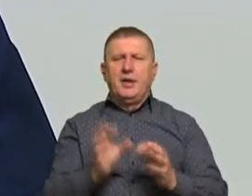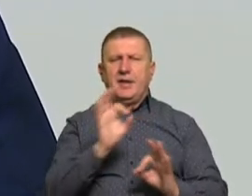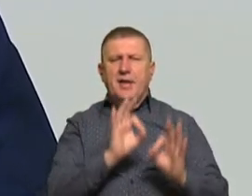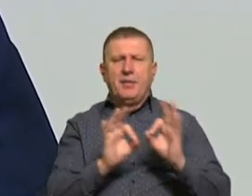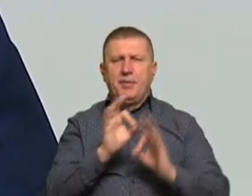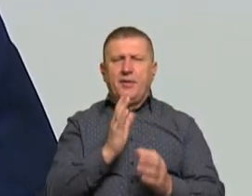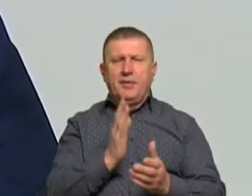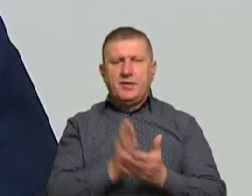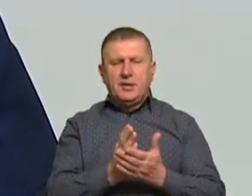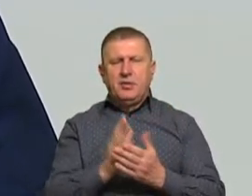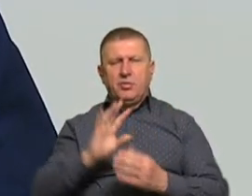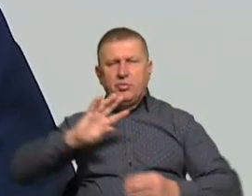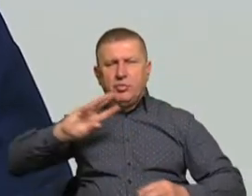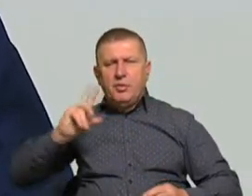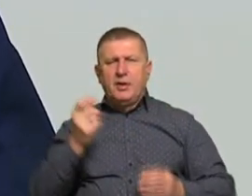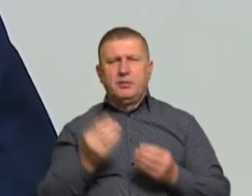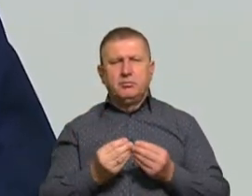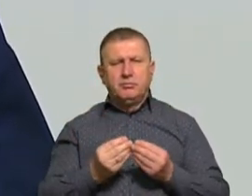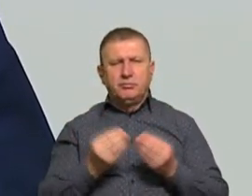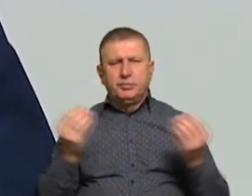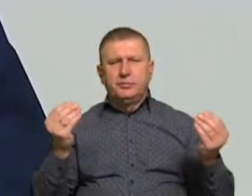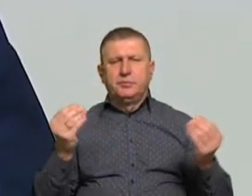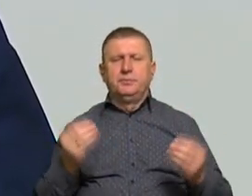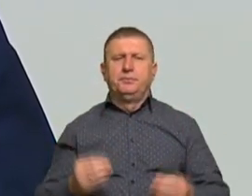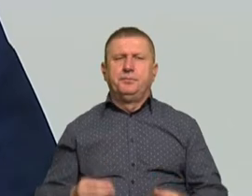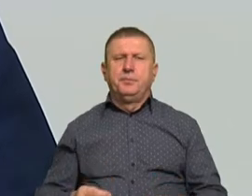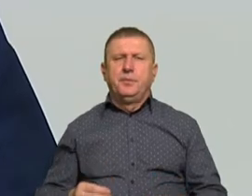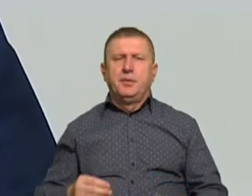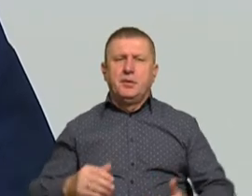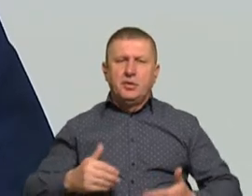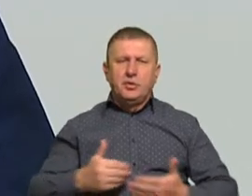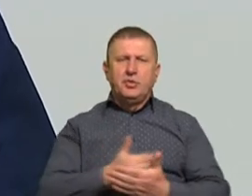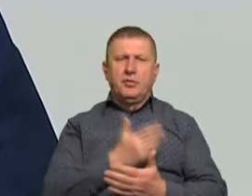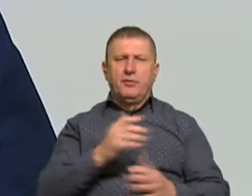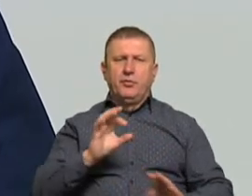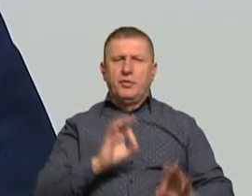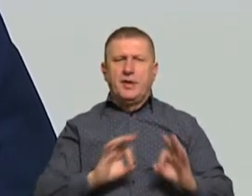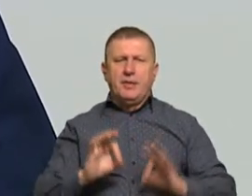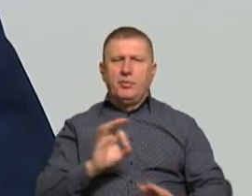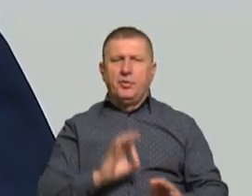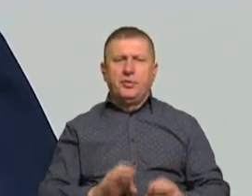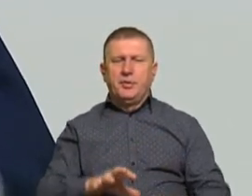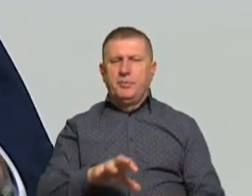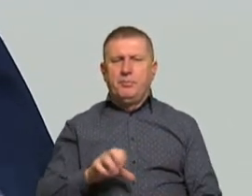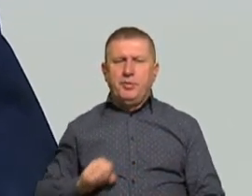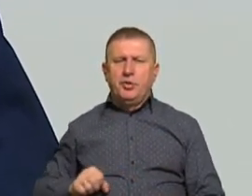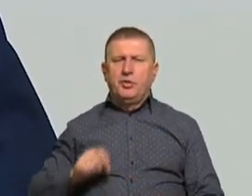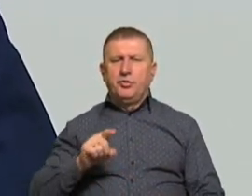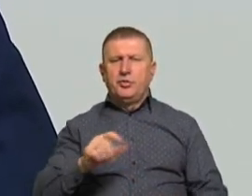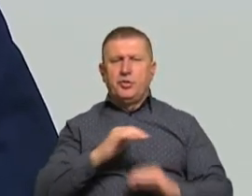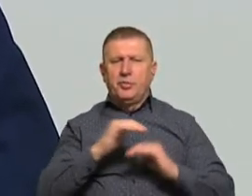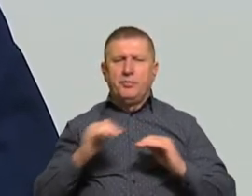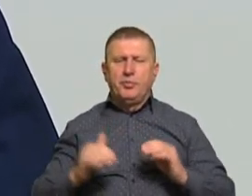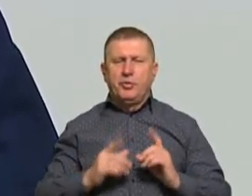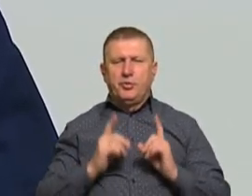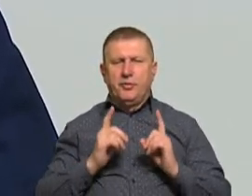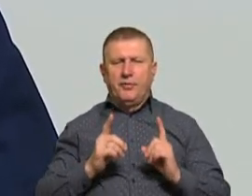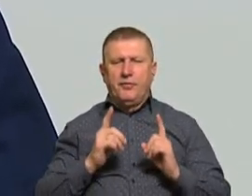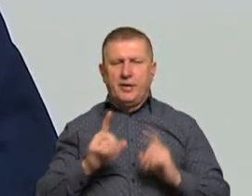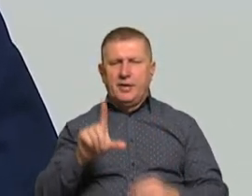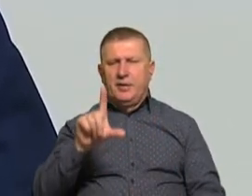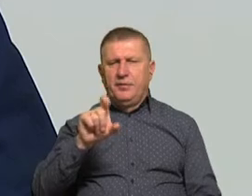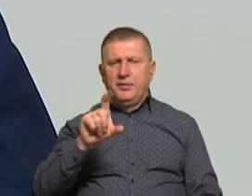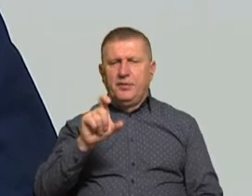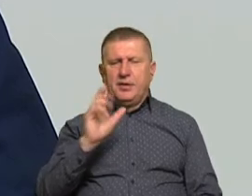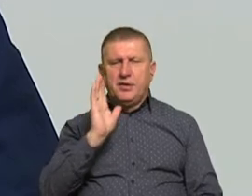i robić po prostu prowizorkę, która za chwilę będzie znowu do remontu. Biorąc to pod uwagę, biorąc te 200 mieszkań,